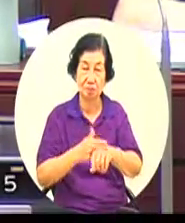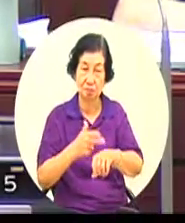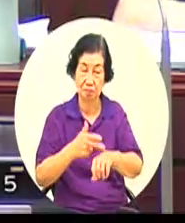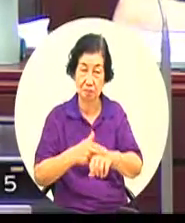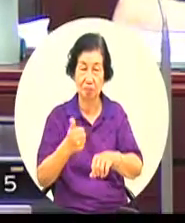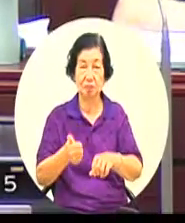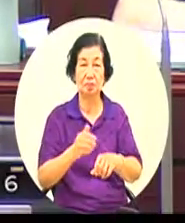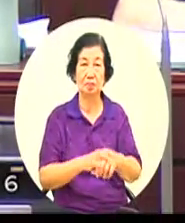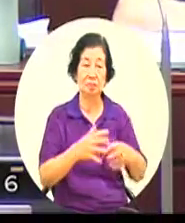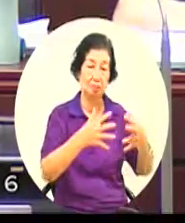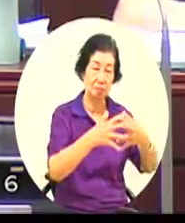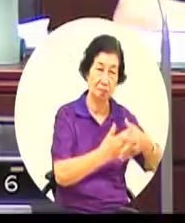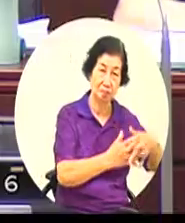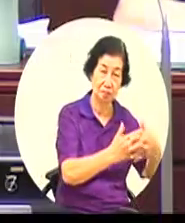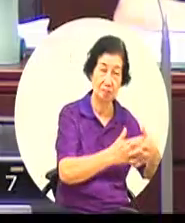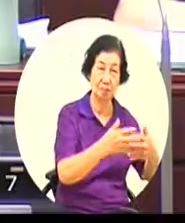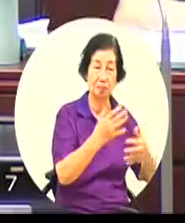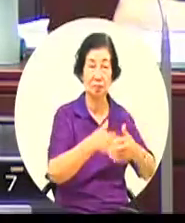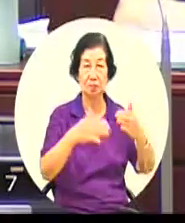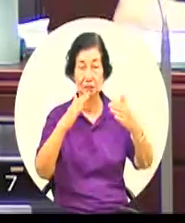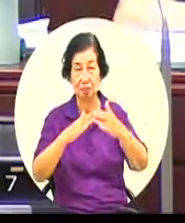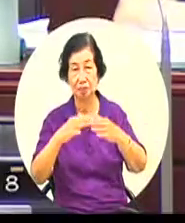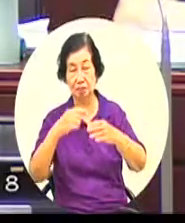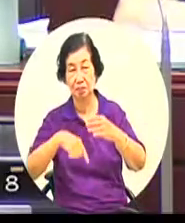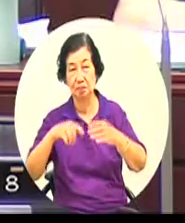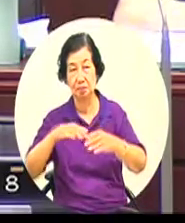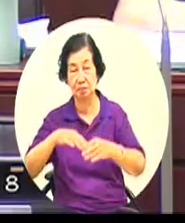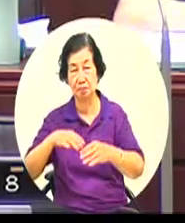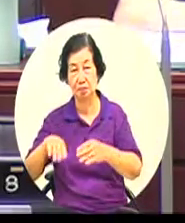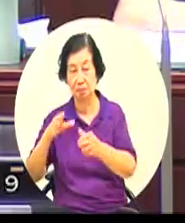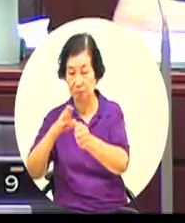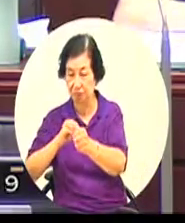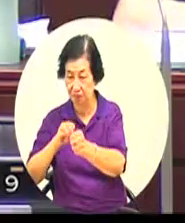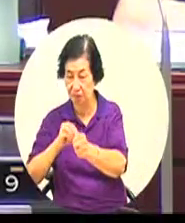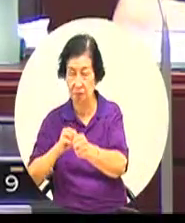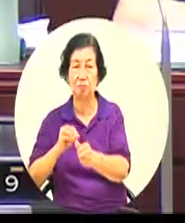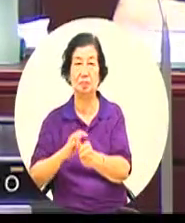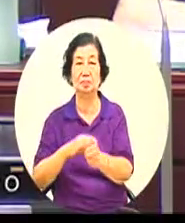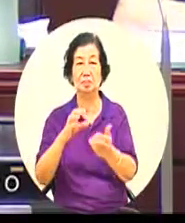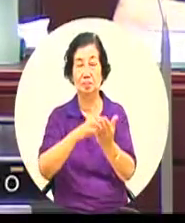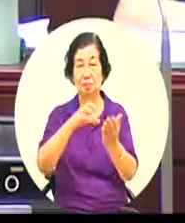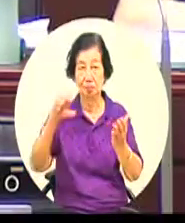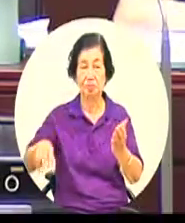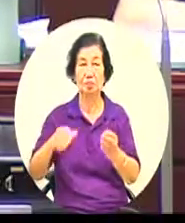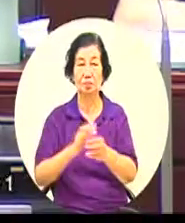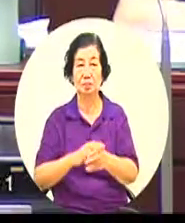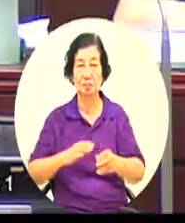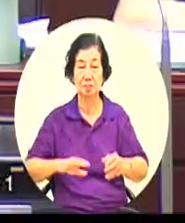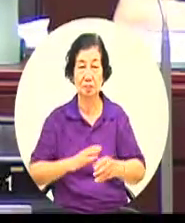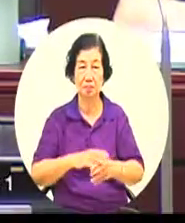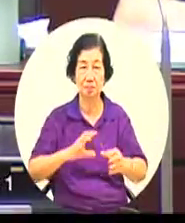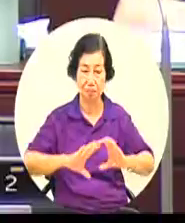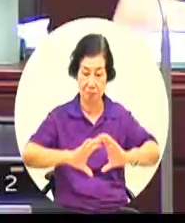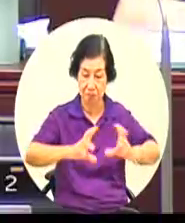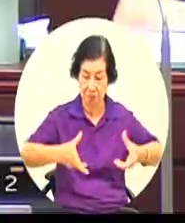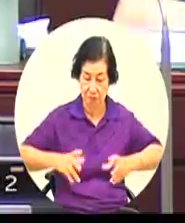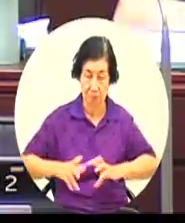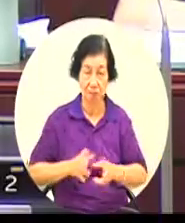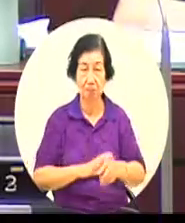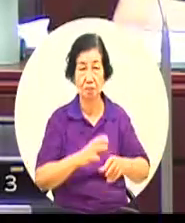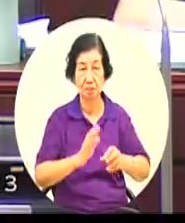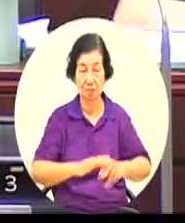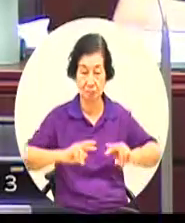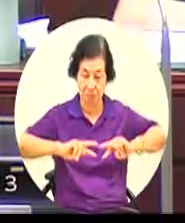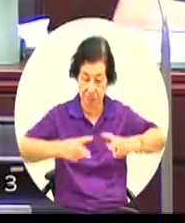国的可汗学院造成的这个摩克斯的学习的风潮以来，那全世界都在推动一个学习叫做翻转的学